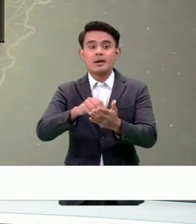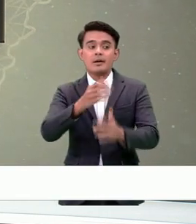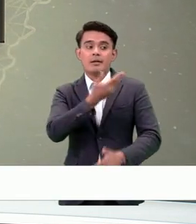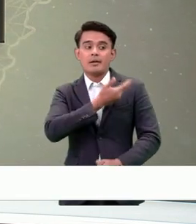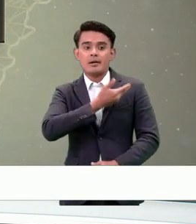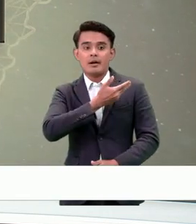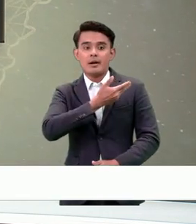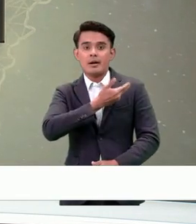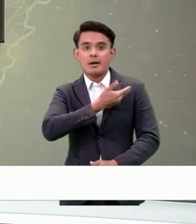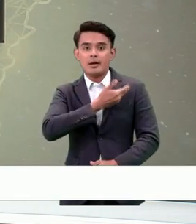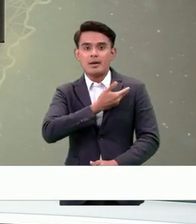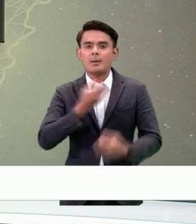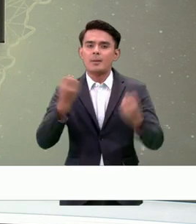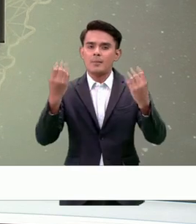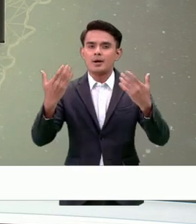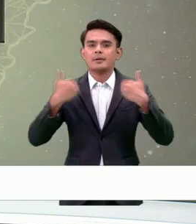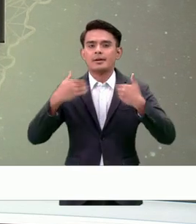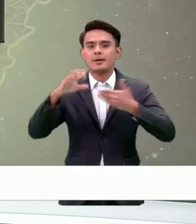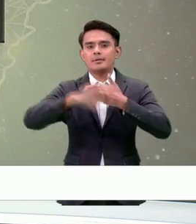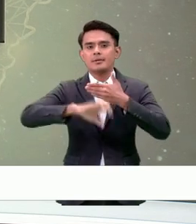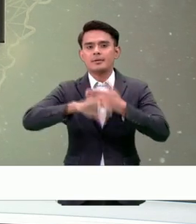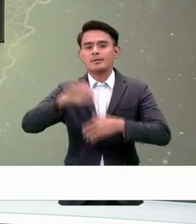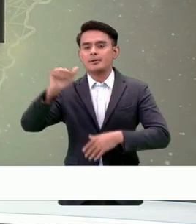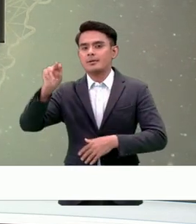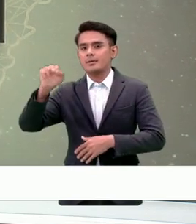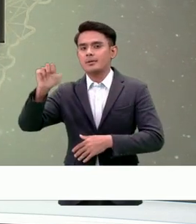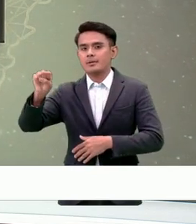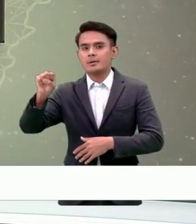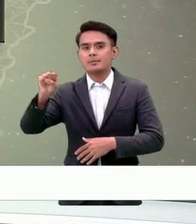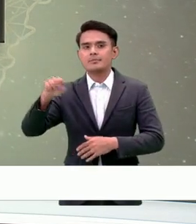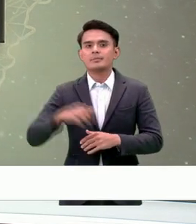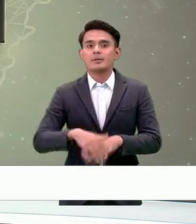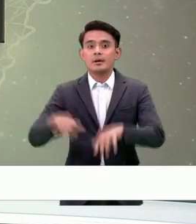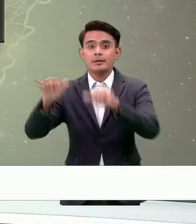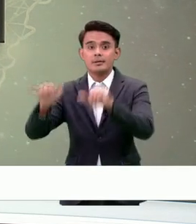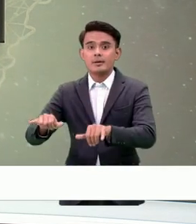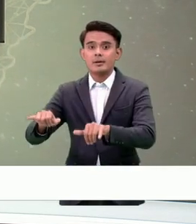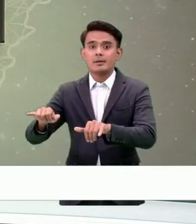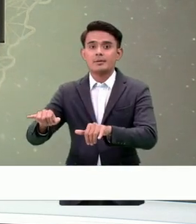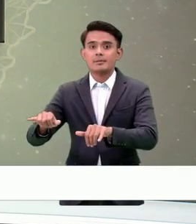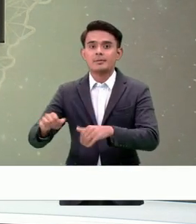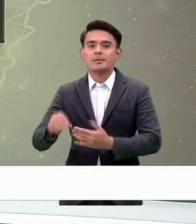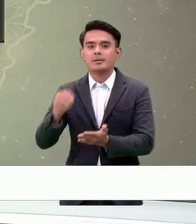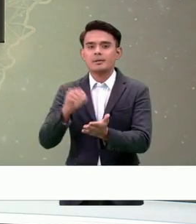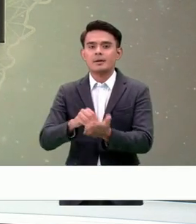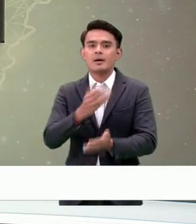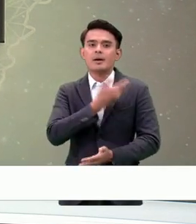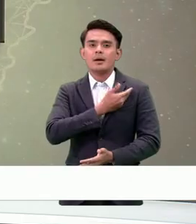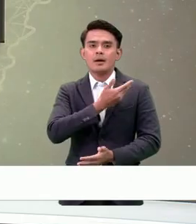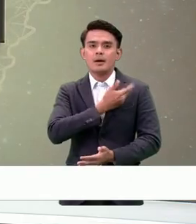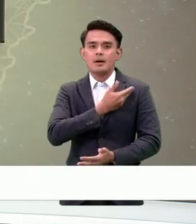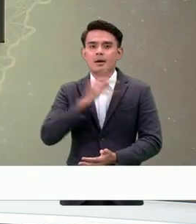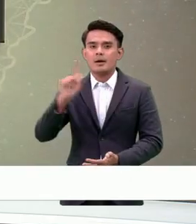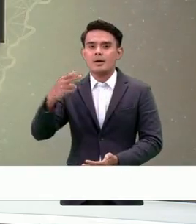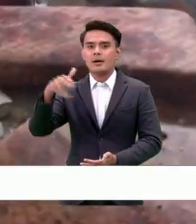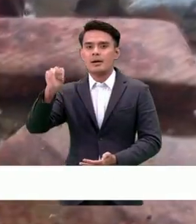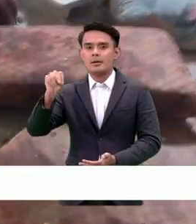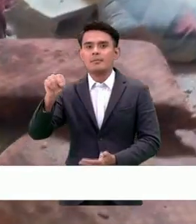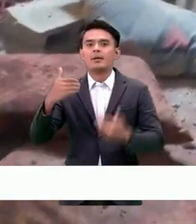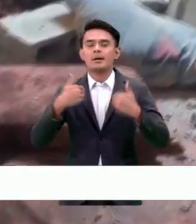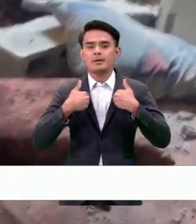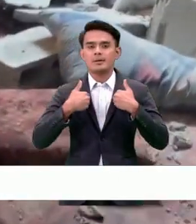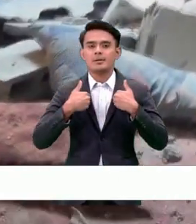dan menyebabkan banyak kecederaan Anas al-najar yang menetap di Selatan Bandar Semenanjung Gaza kan Yis turut